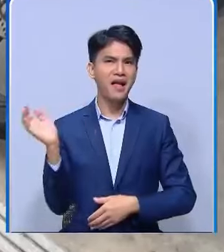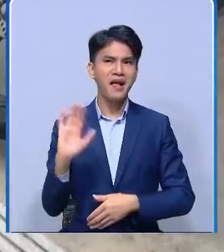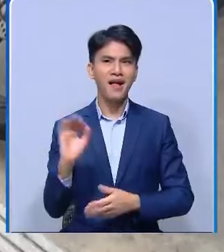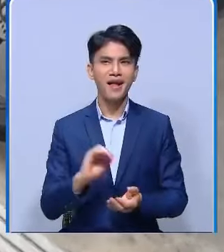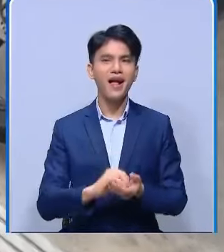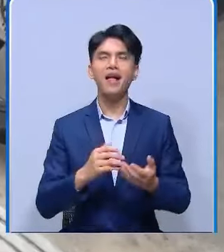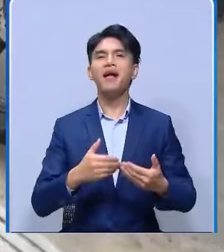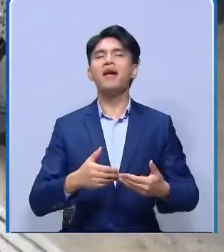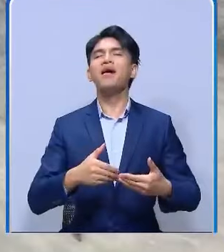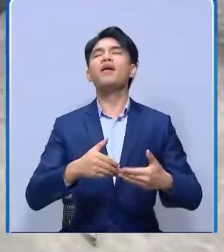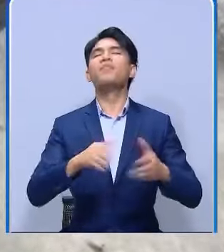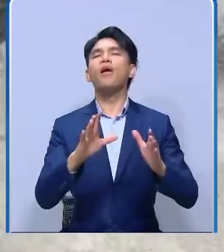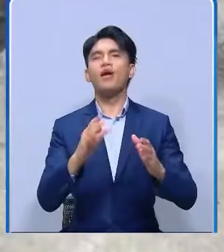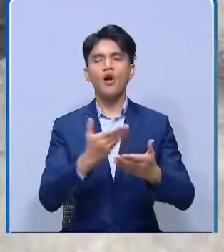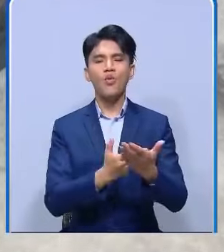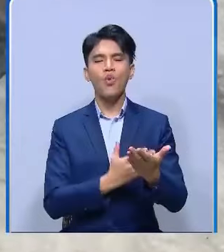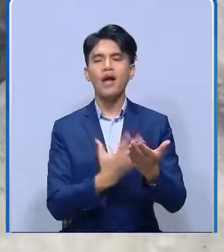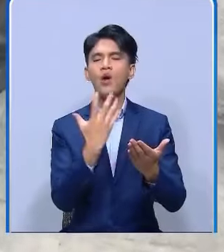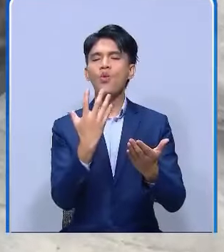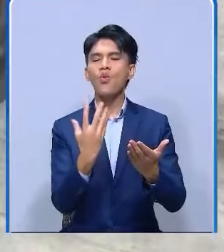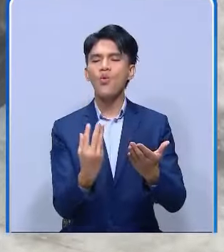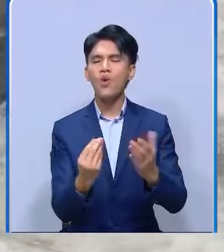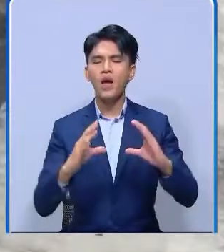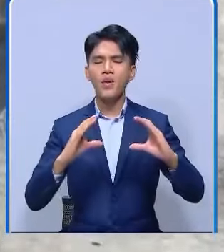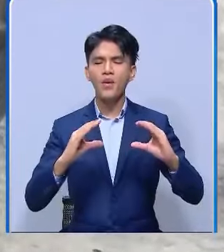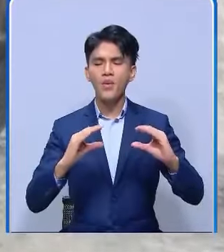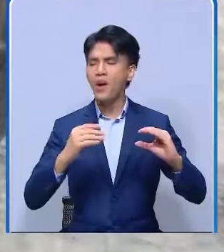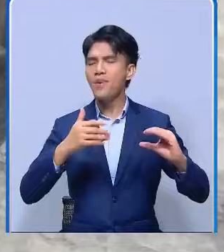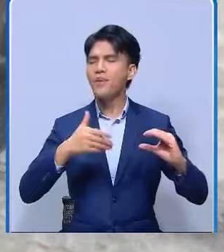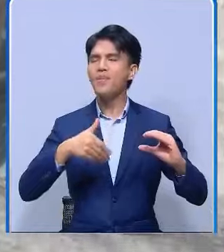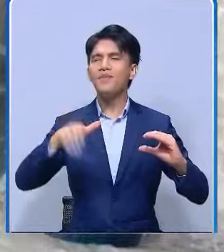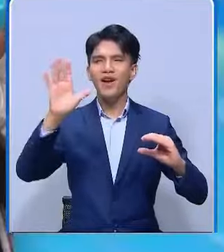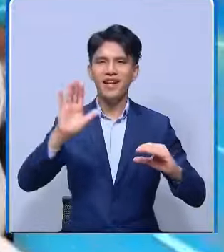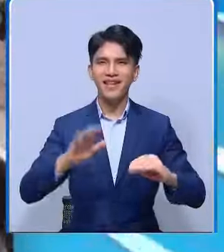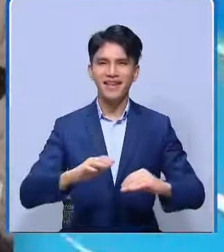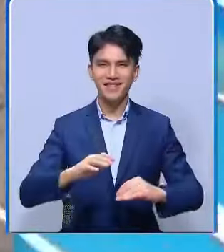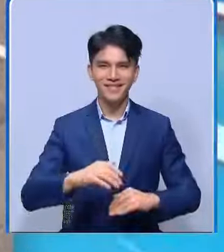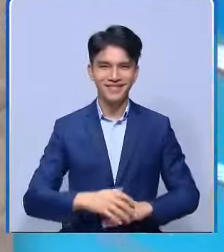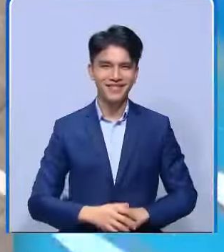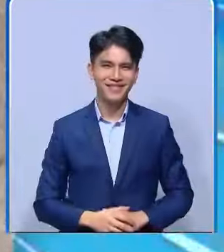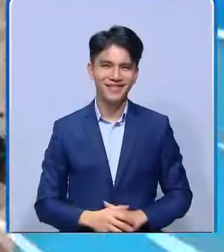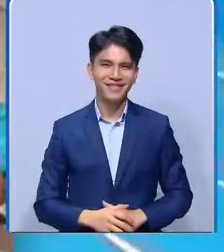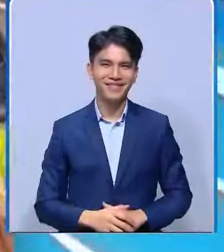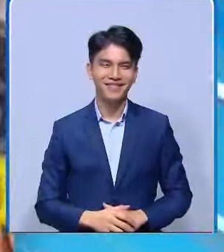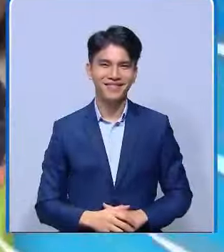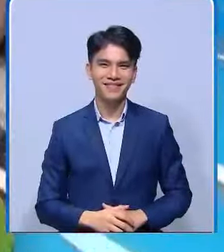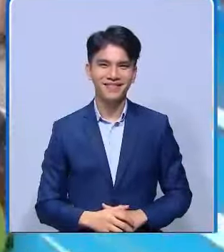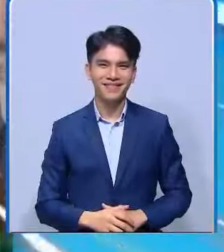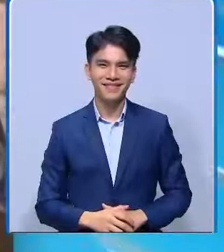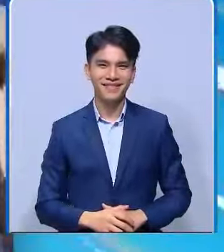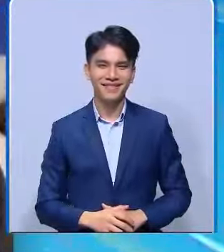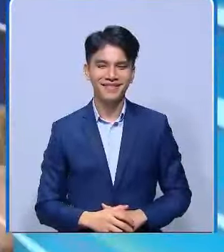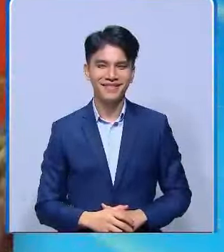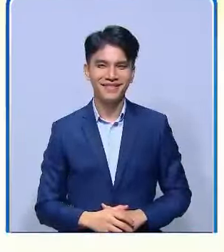ล่อยให้ลอตเตอรี่เหลือและปล่อยให้ยางมันแบนไปแบบนี้แหละสภาพ